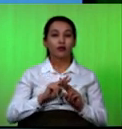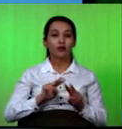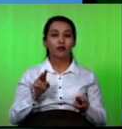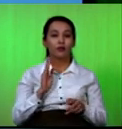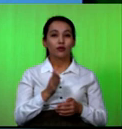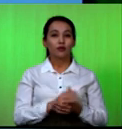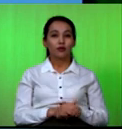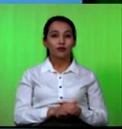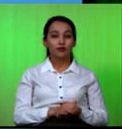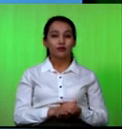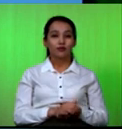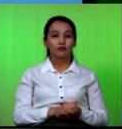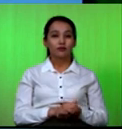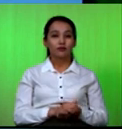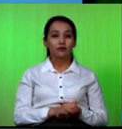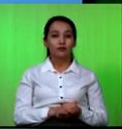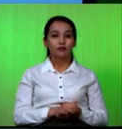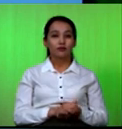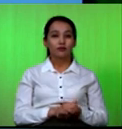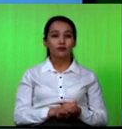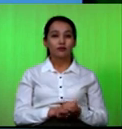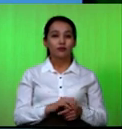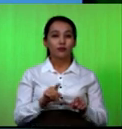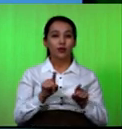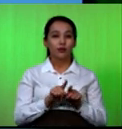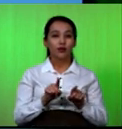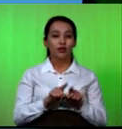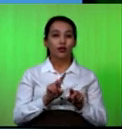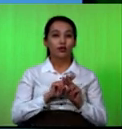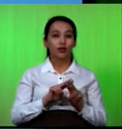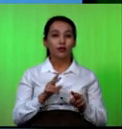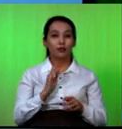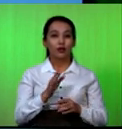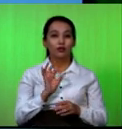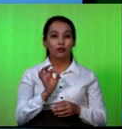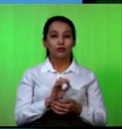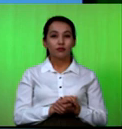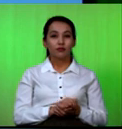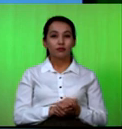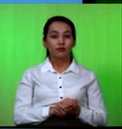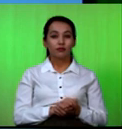teng. Demak, bu natijalar bir-biriga teng. To'g'rimi?